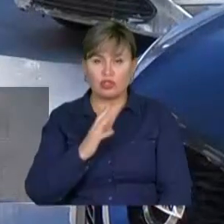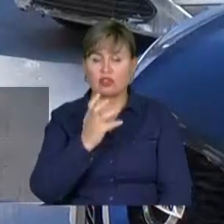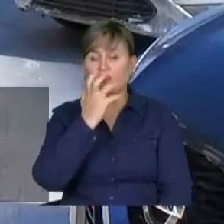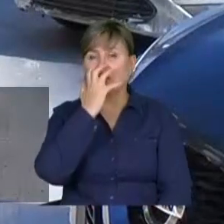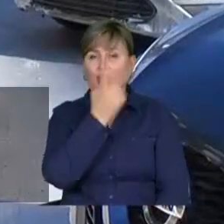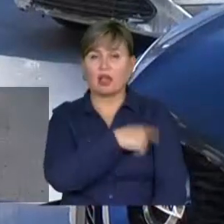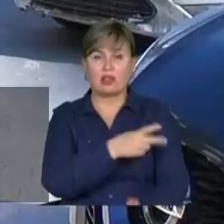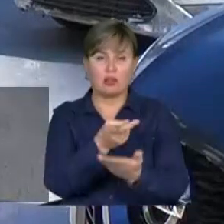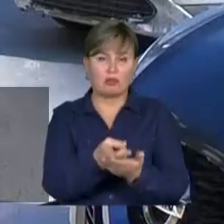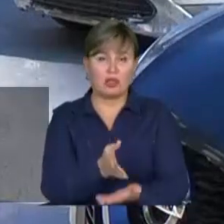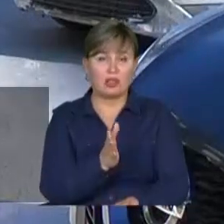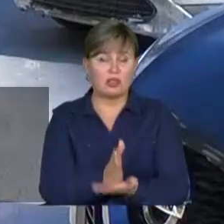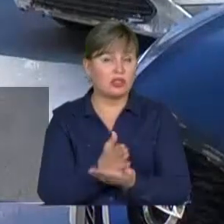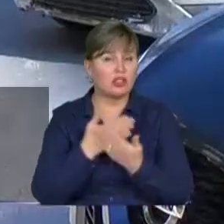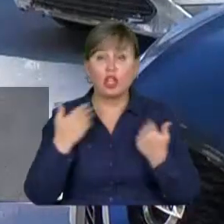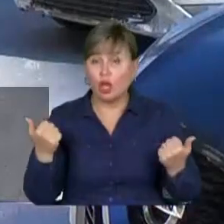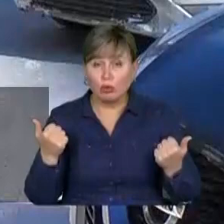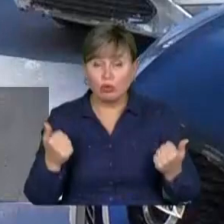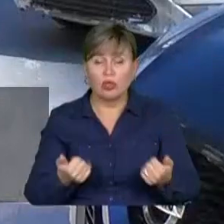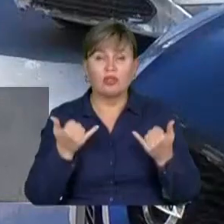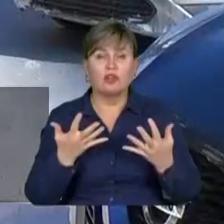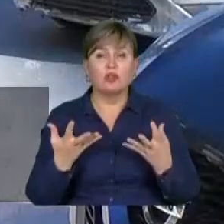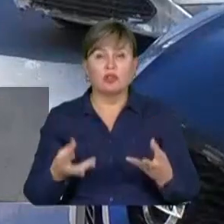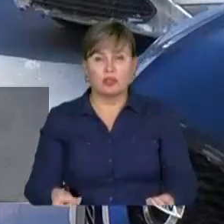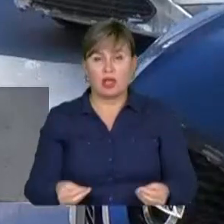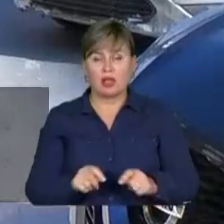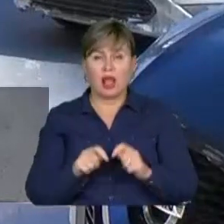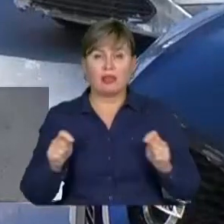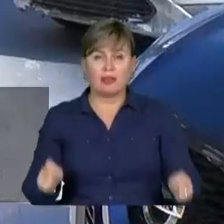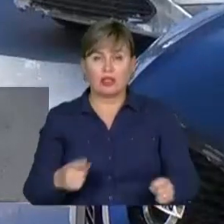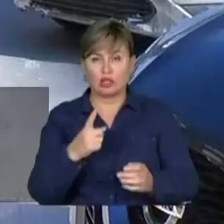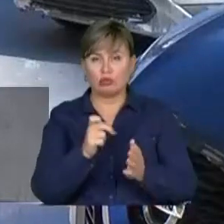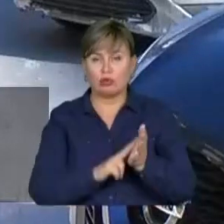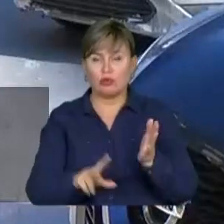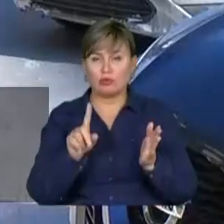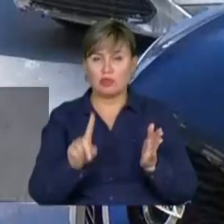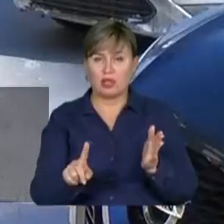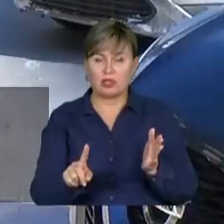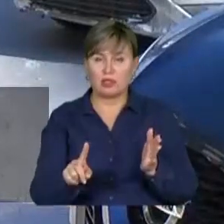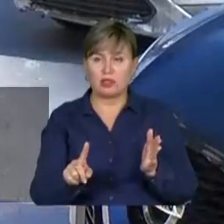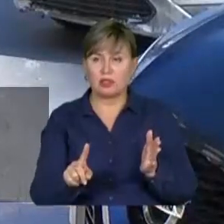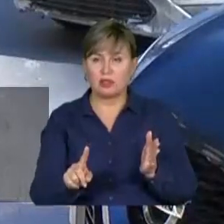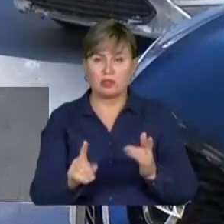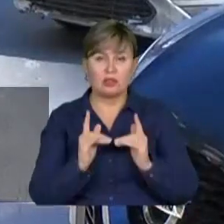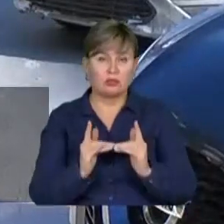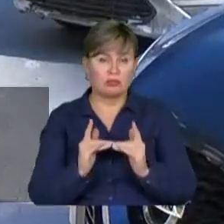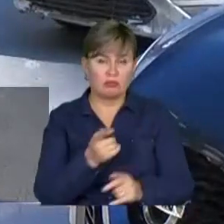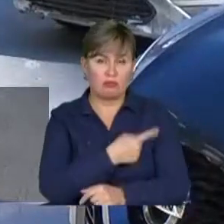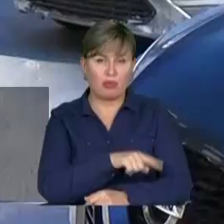реанимации пациентов нет. На сегодняшний день открыто 181 койко-мест